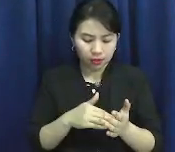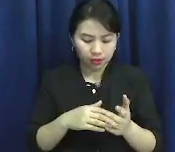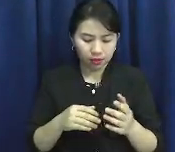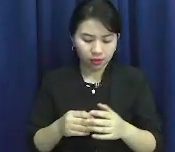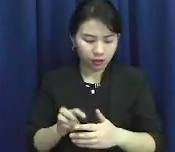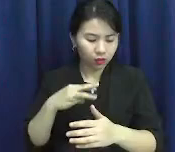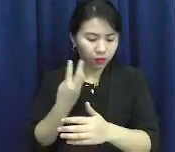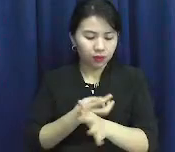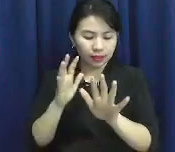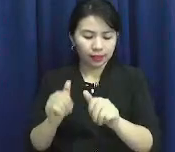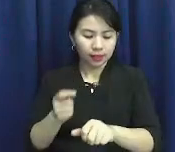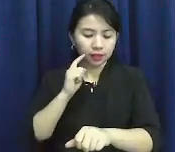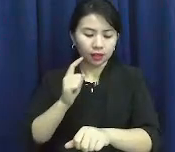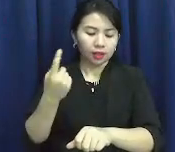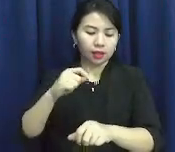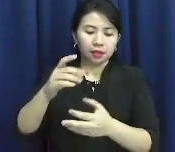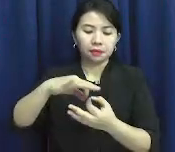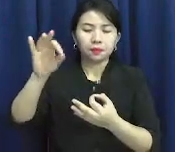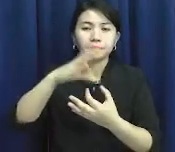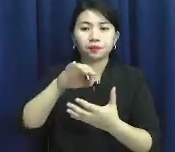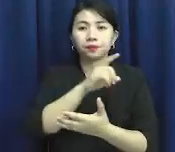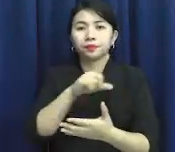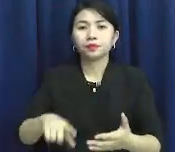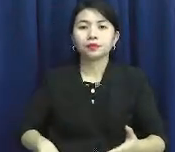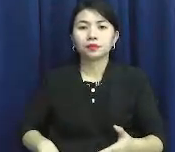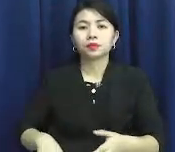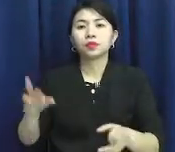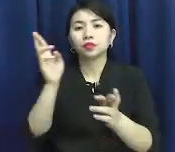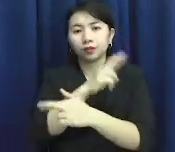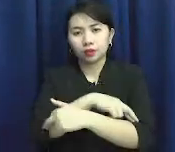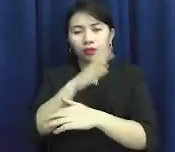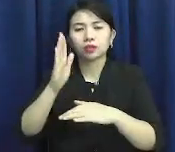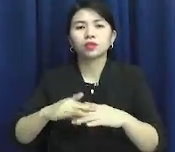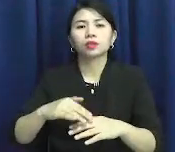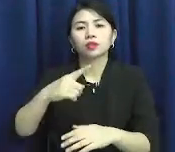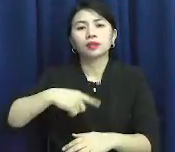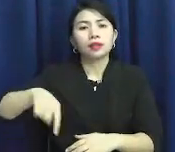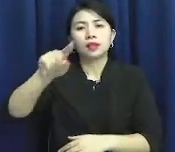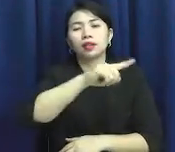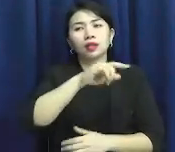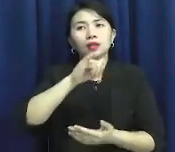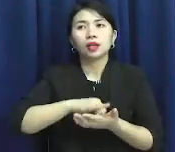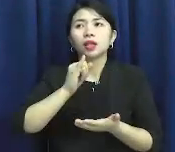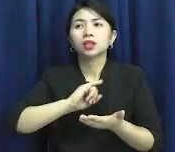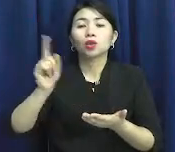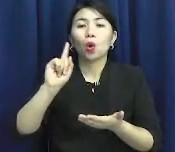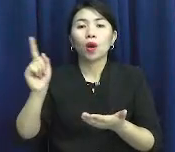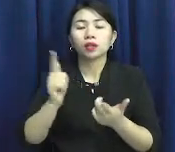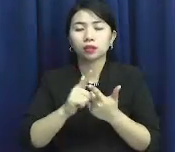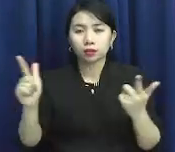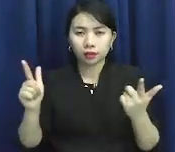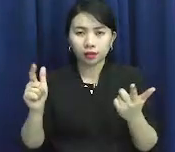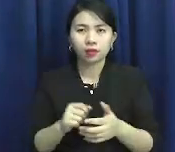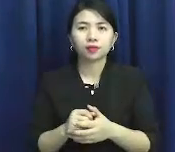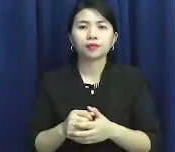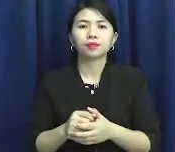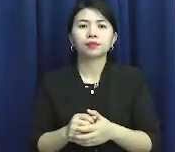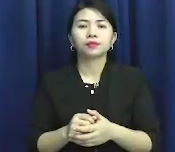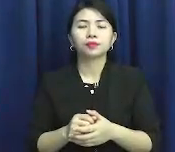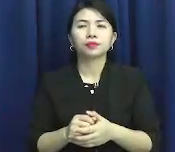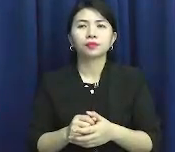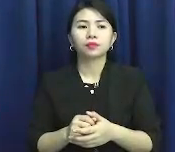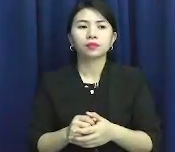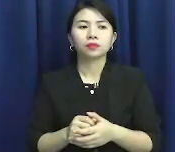Masabi rin natin that the Spirit of the Lord shall rest upon us. Yan ang pinakamaganda. Yan ang pinakamaganda, kapatid.